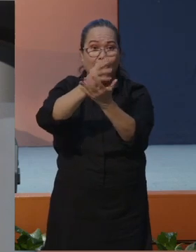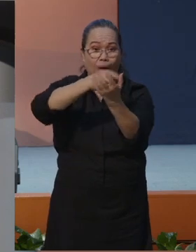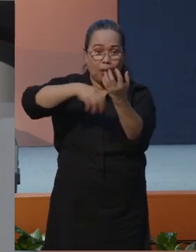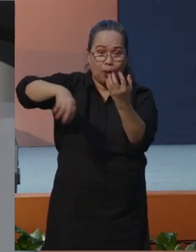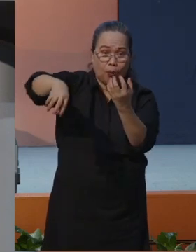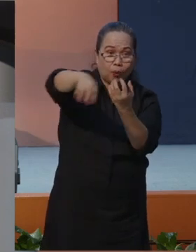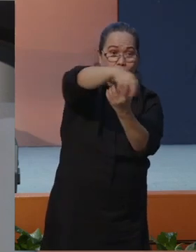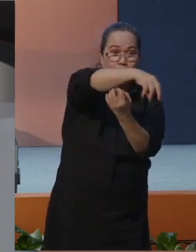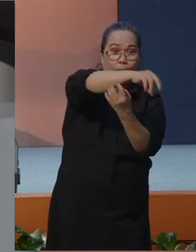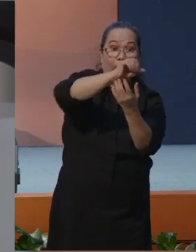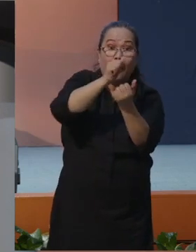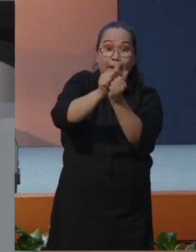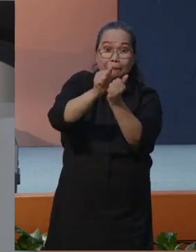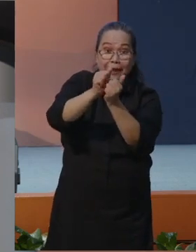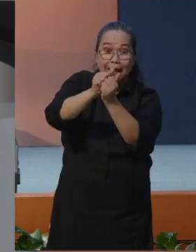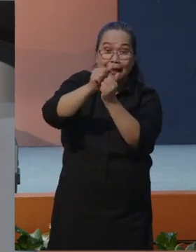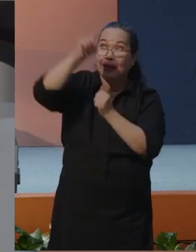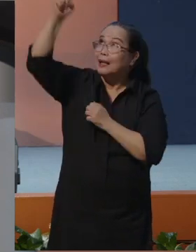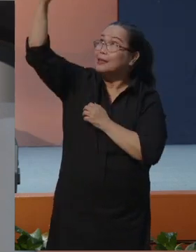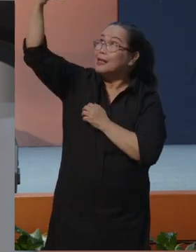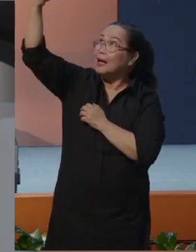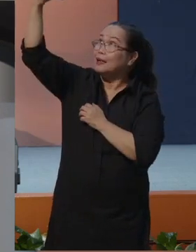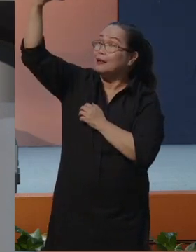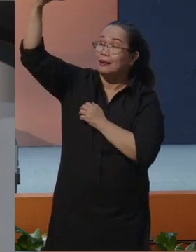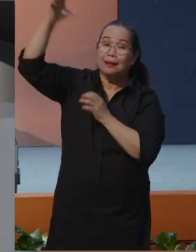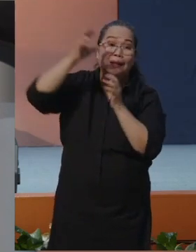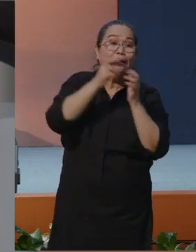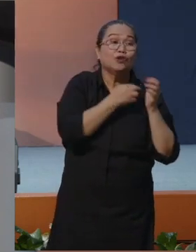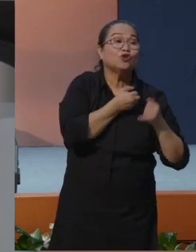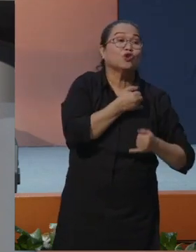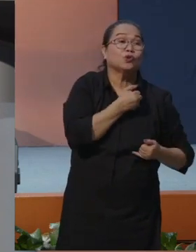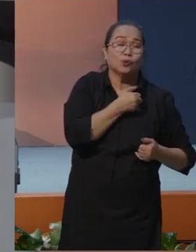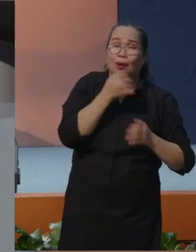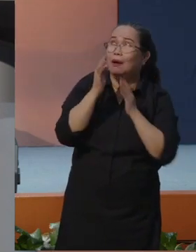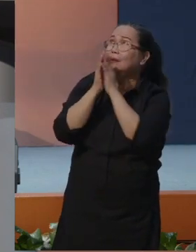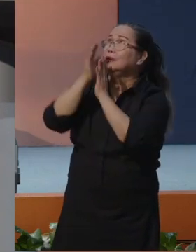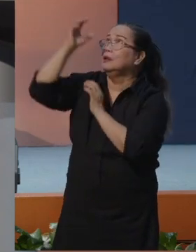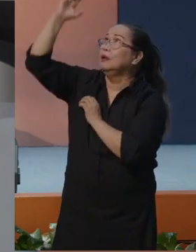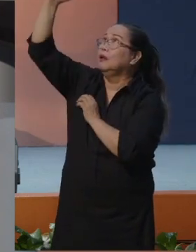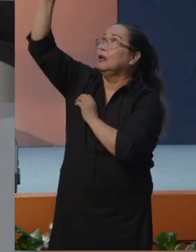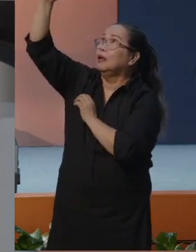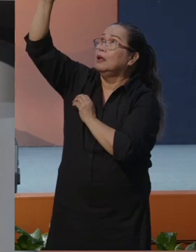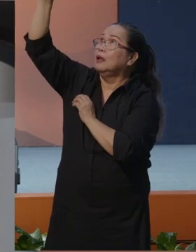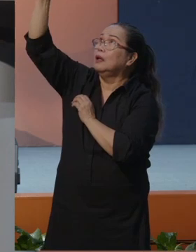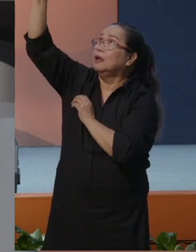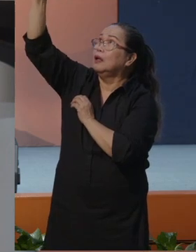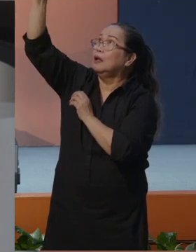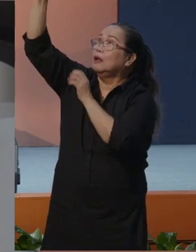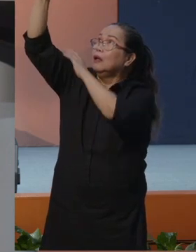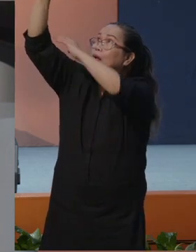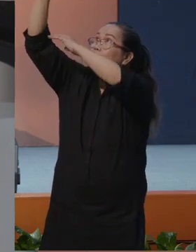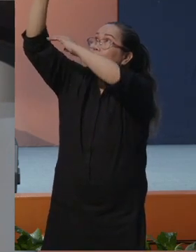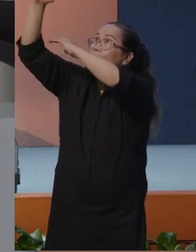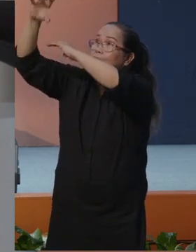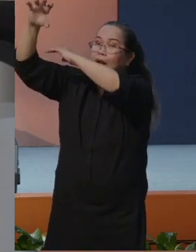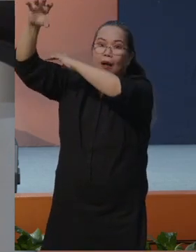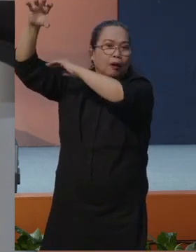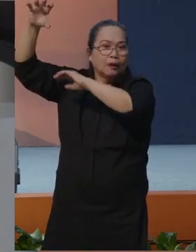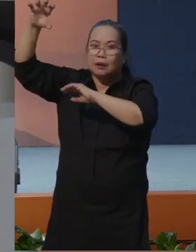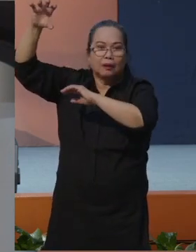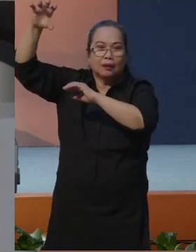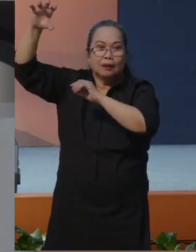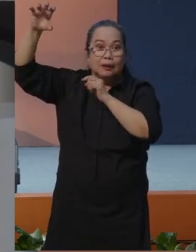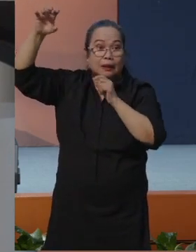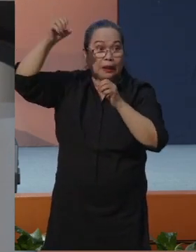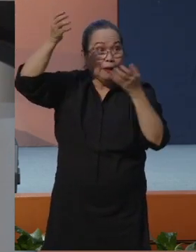para tila huminto ang araw at ang buwan. Dapit hapon para hindi abutan ng dilim at makatakas